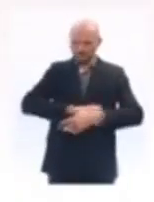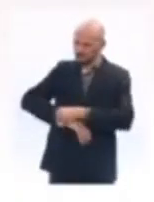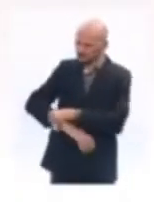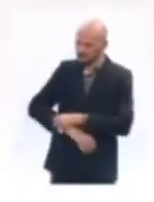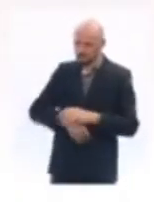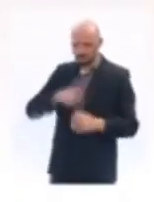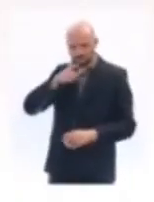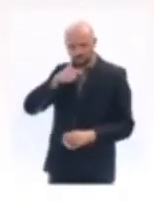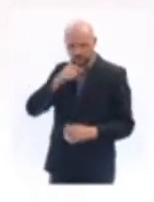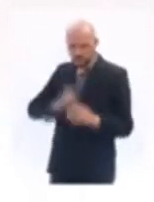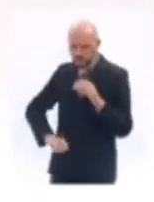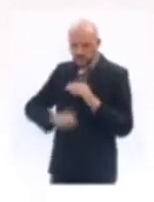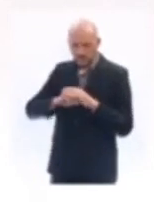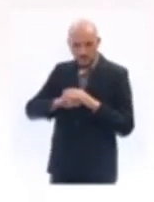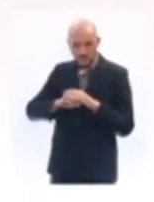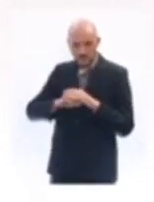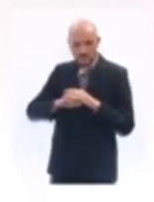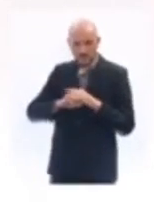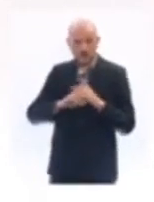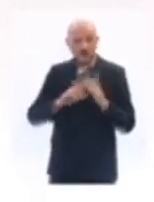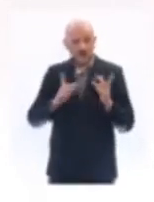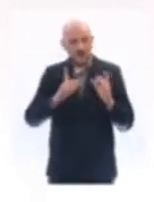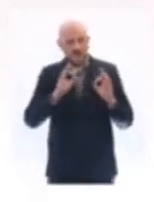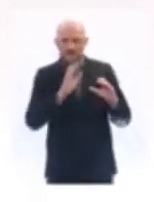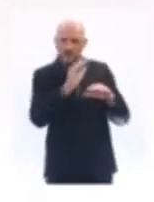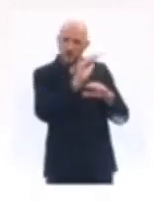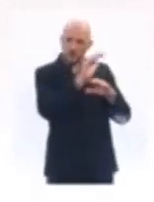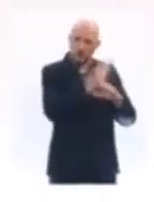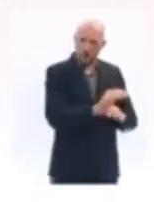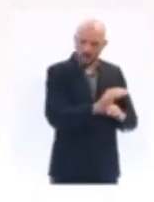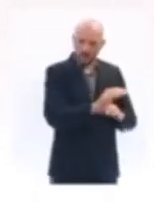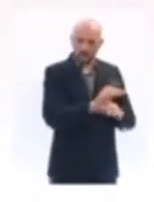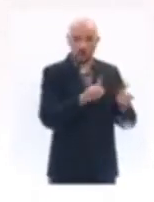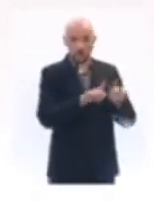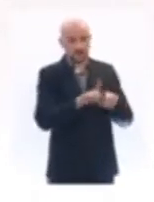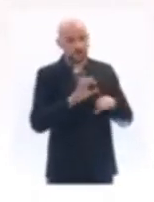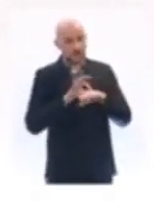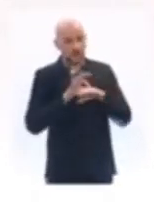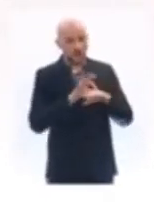de l'État, le président de la République l'a rappelé. Monsieur Véran.